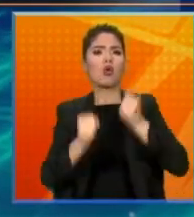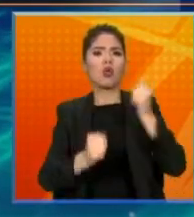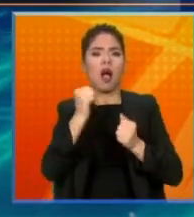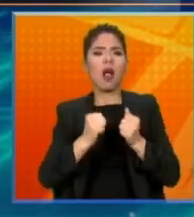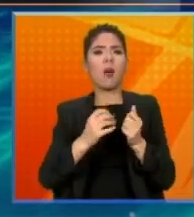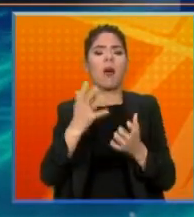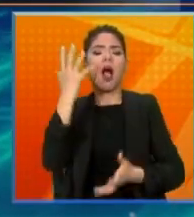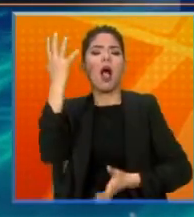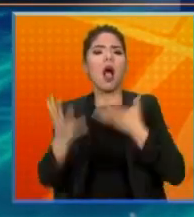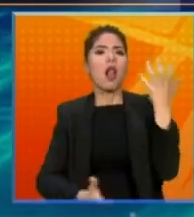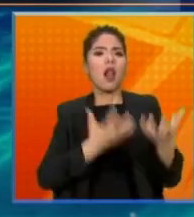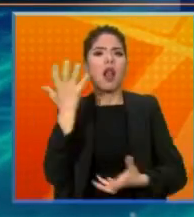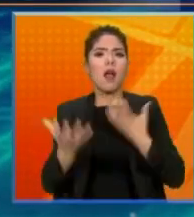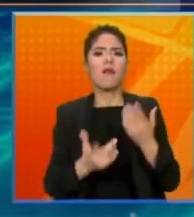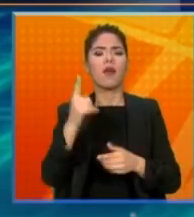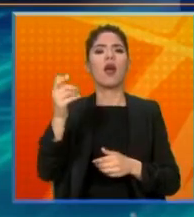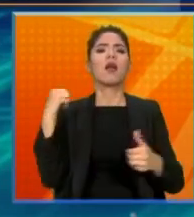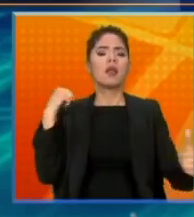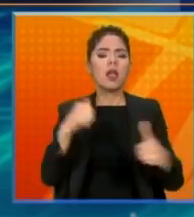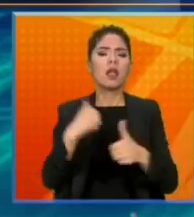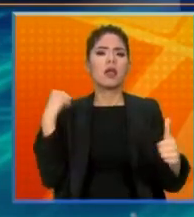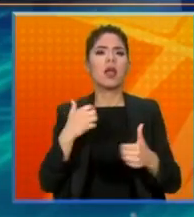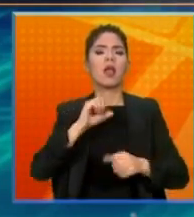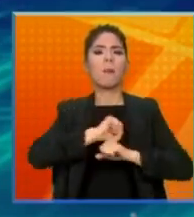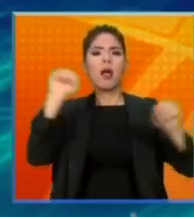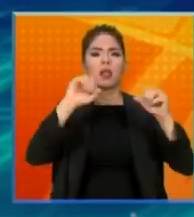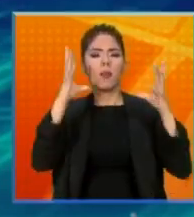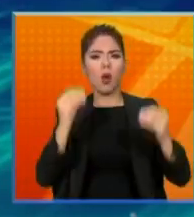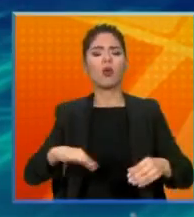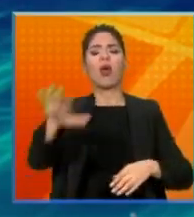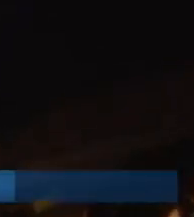dönmüş yanıyordu. Peş peşe gelen patlamalarla panik katlandı.